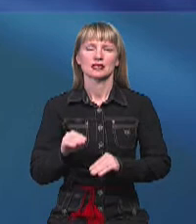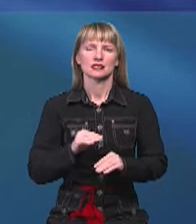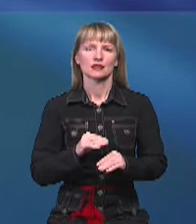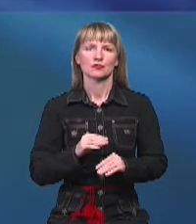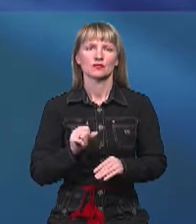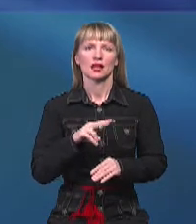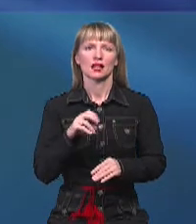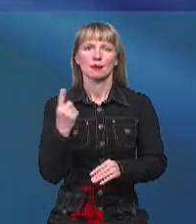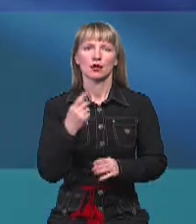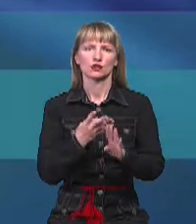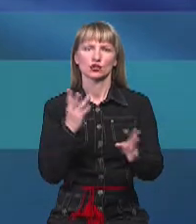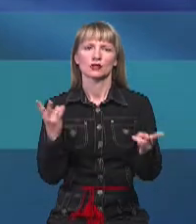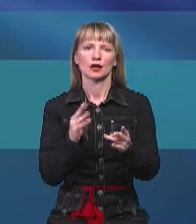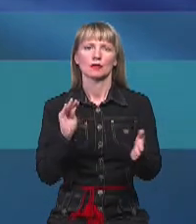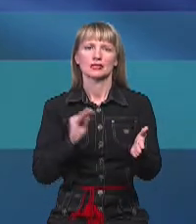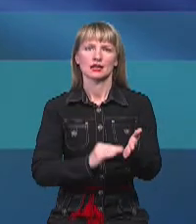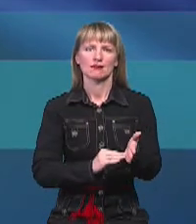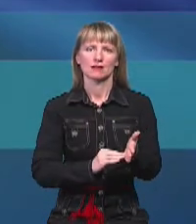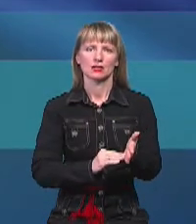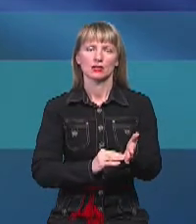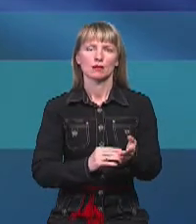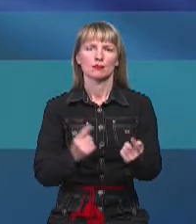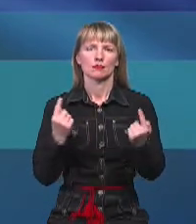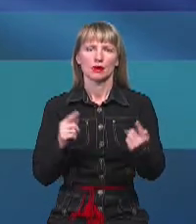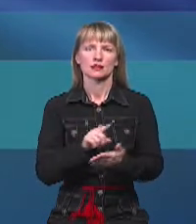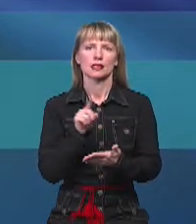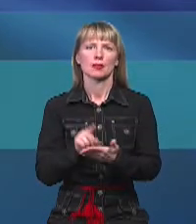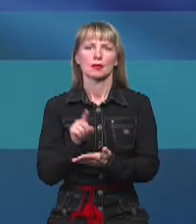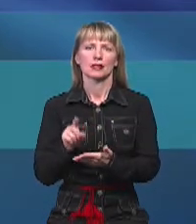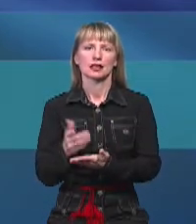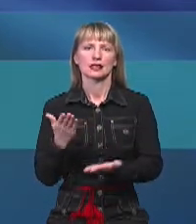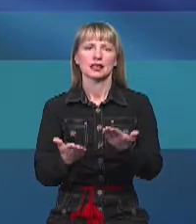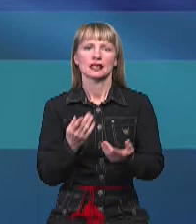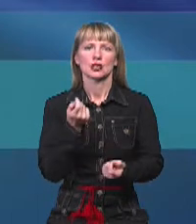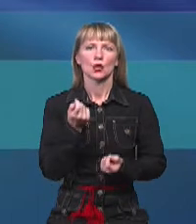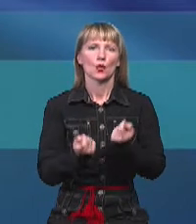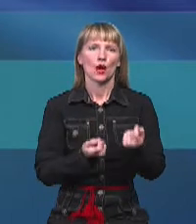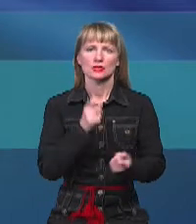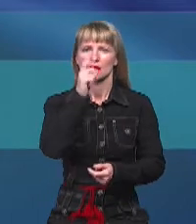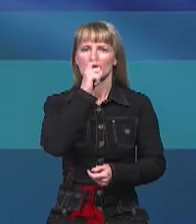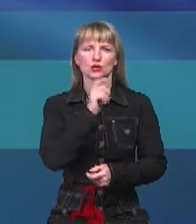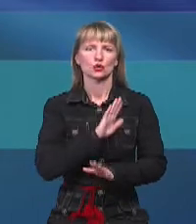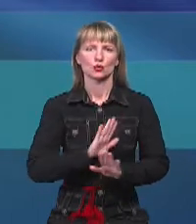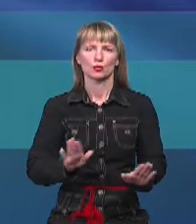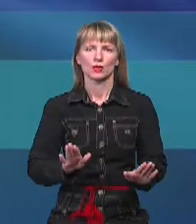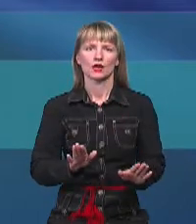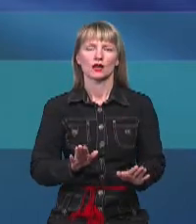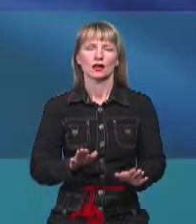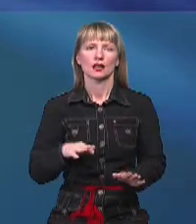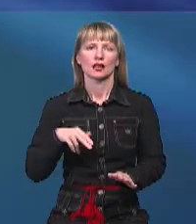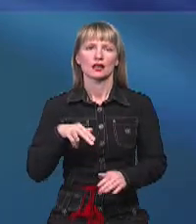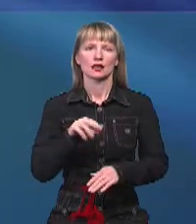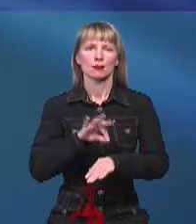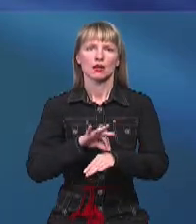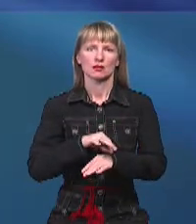так. Але в першу чергу треба ставити по максимум запитань, навіть якщо якісь нюанси незрозумілі, йде пацієнт до